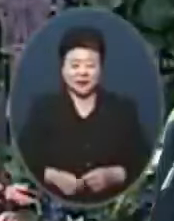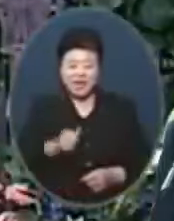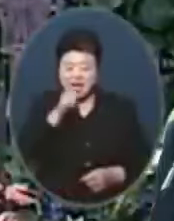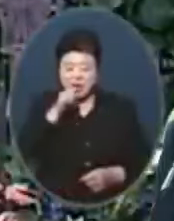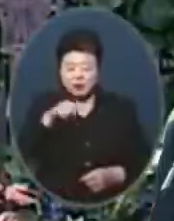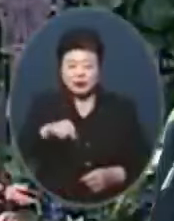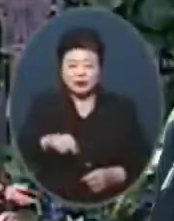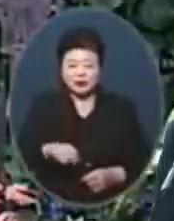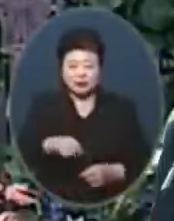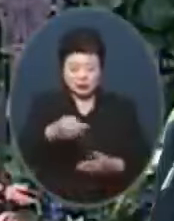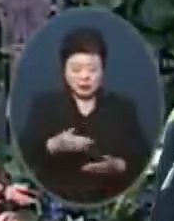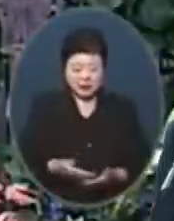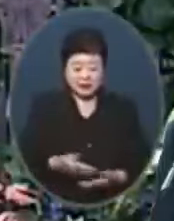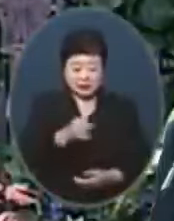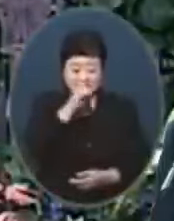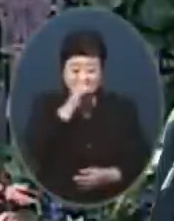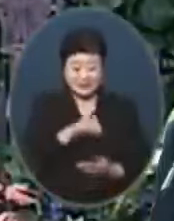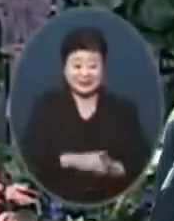생겨났습니다.